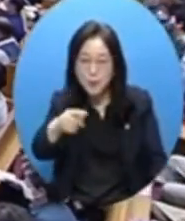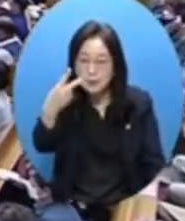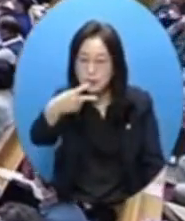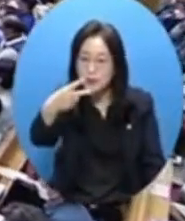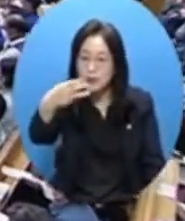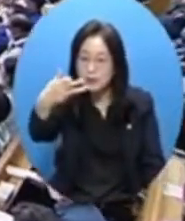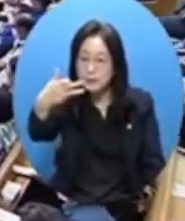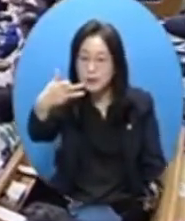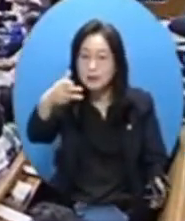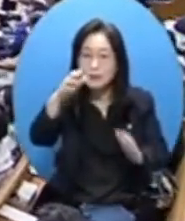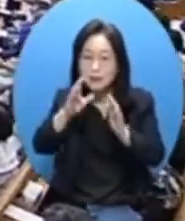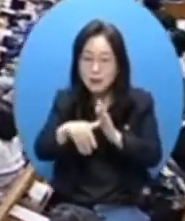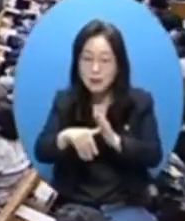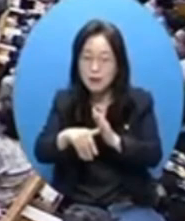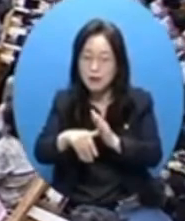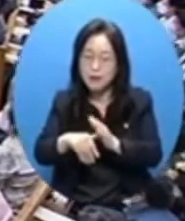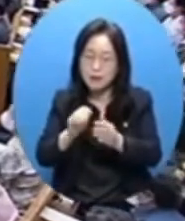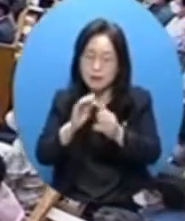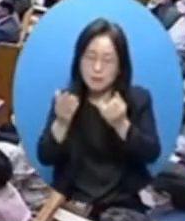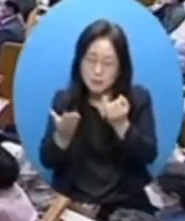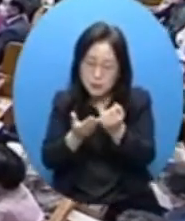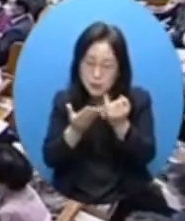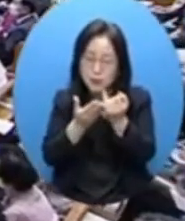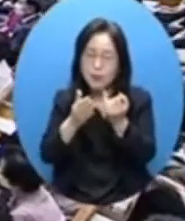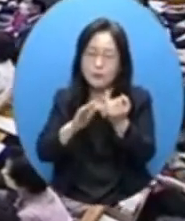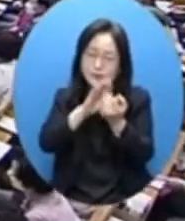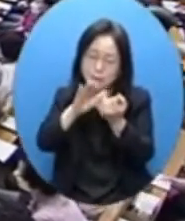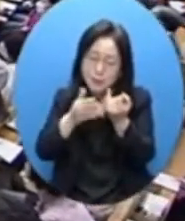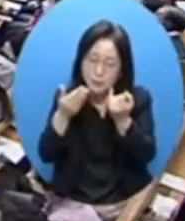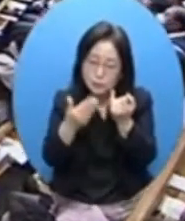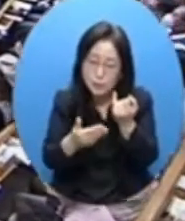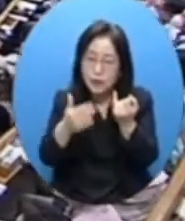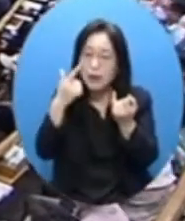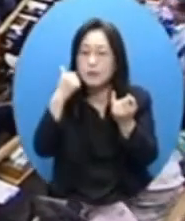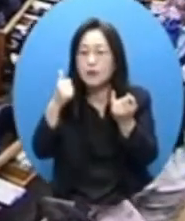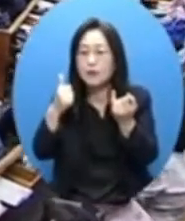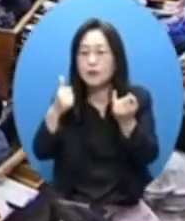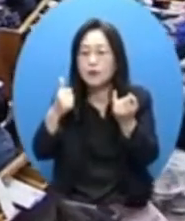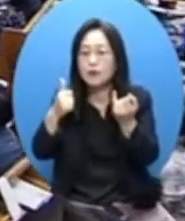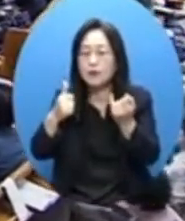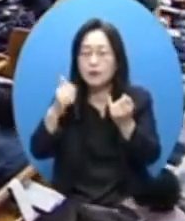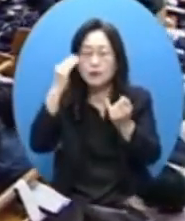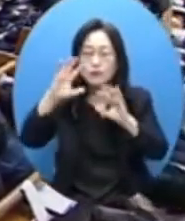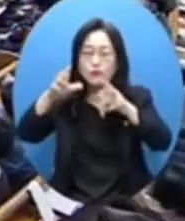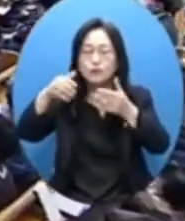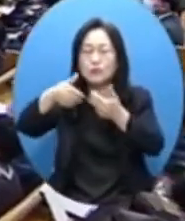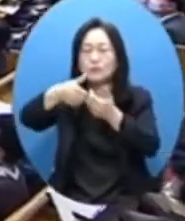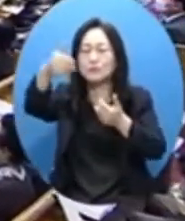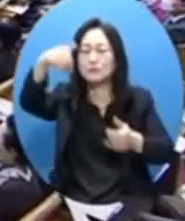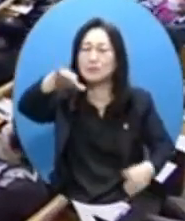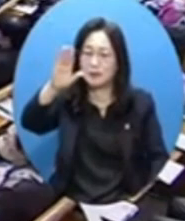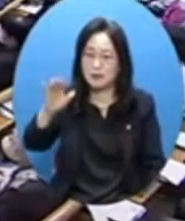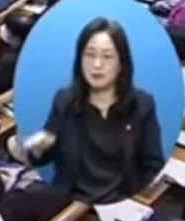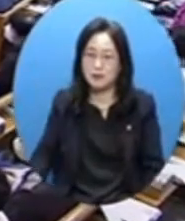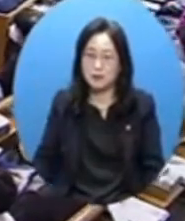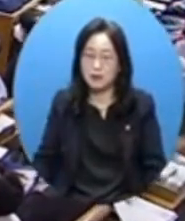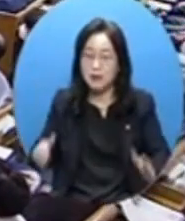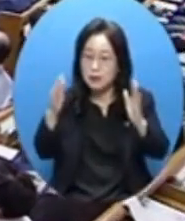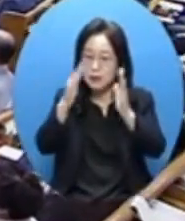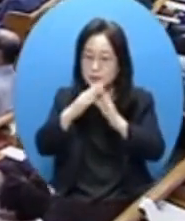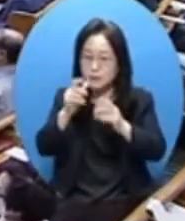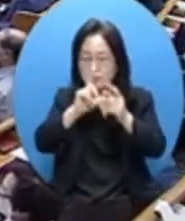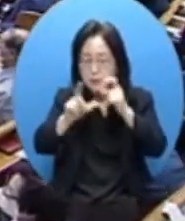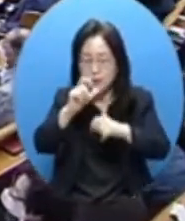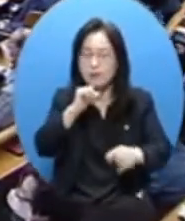2018년 그렇게 자기를 길러주고 사랑으로 품어주었던 아버님 먼저 천국 가신 것입니다 그래서 집안 형편에 더